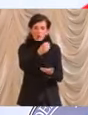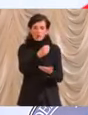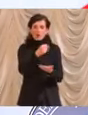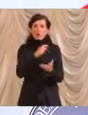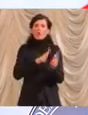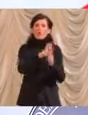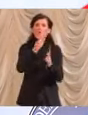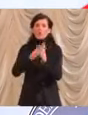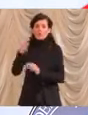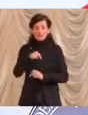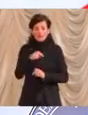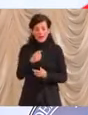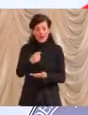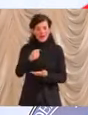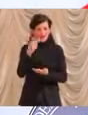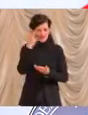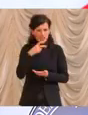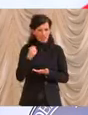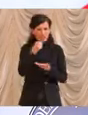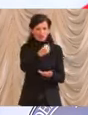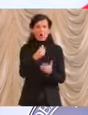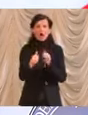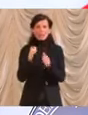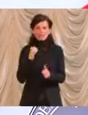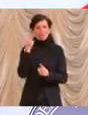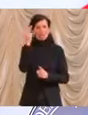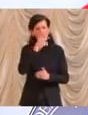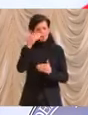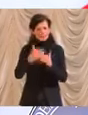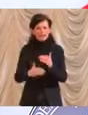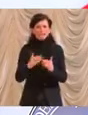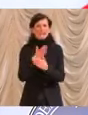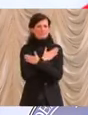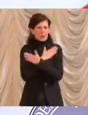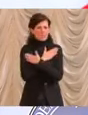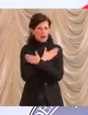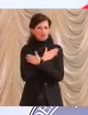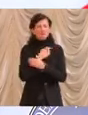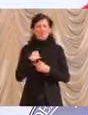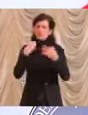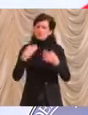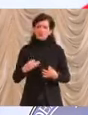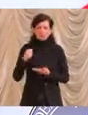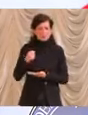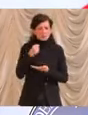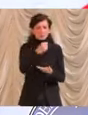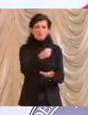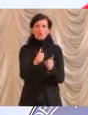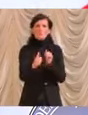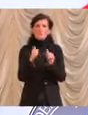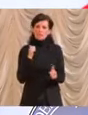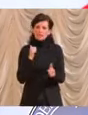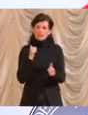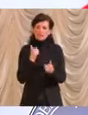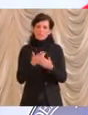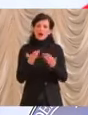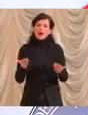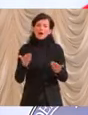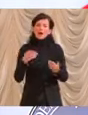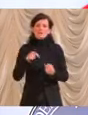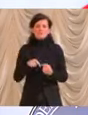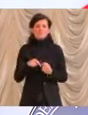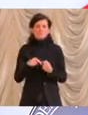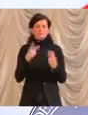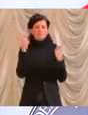anticipo rispetto alla scadenza che era prevista a maggio. Ma al di là di questo, forse la cosa più importante che adesso riguarda